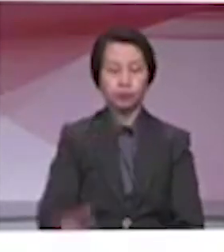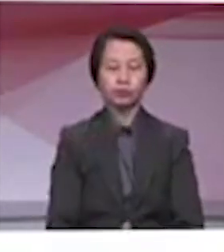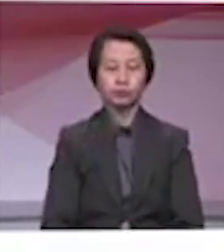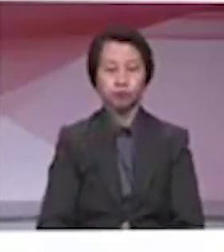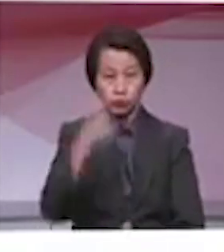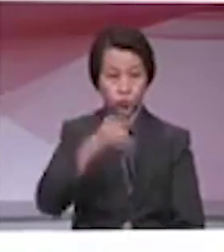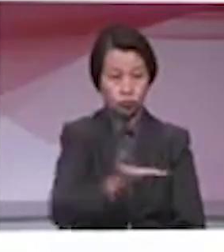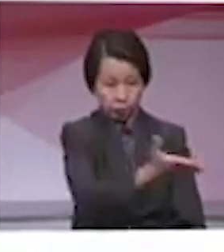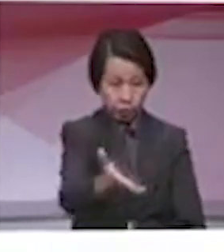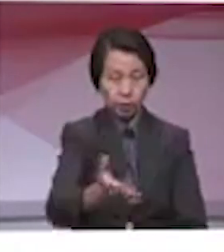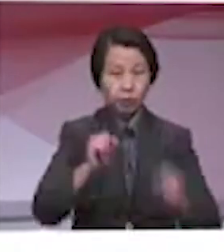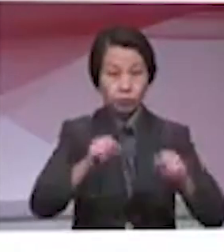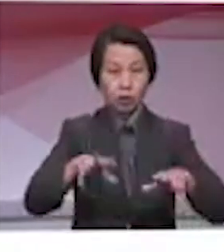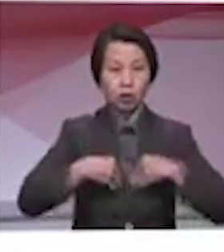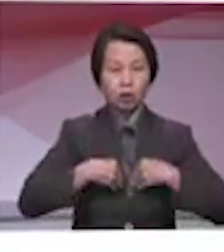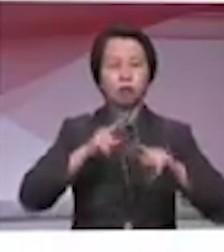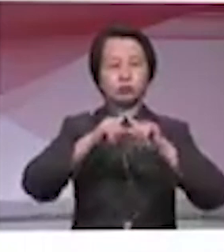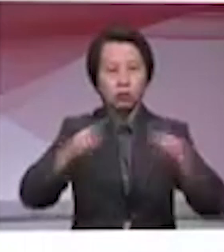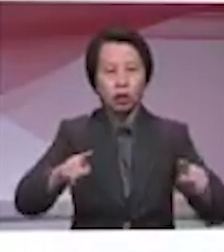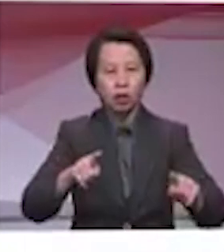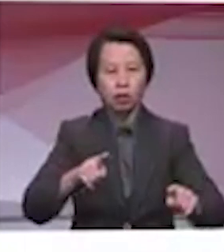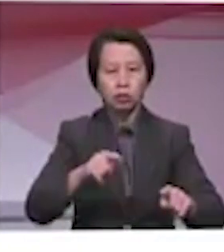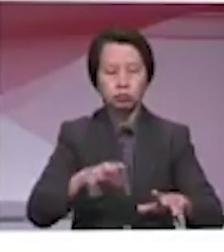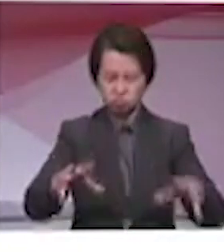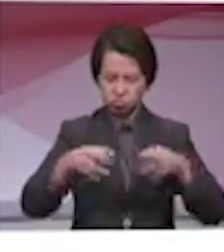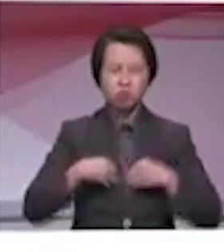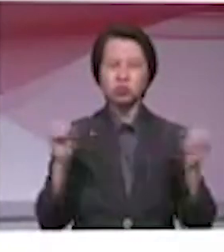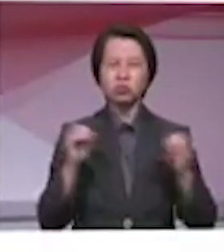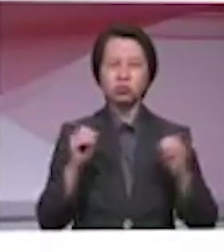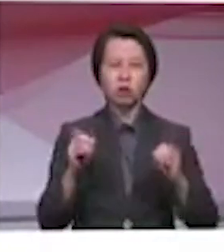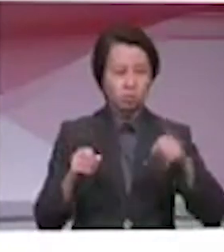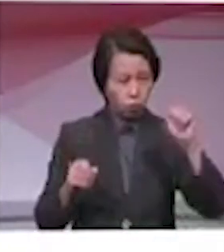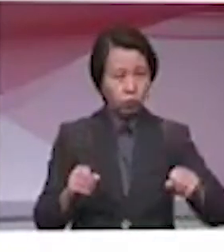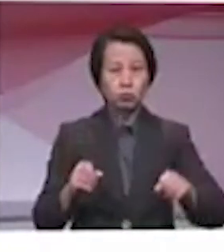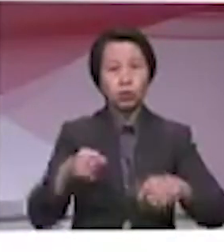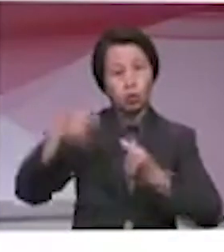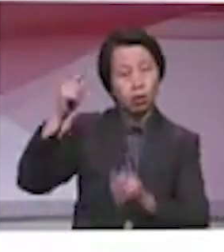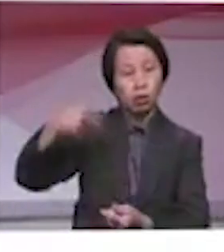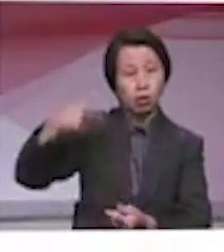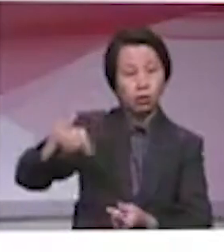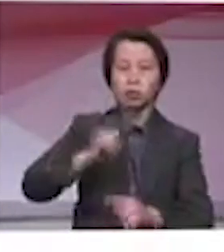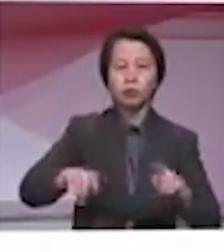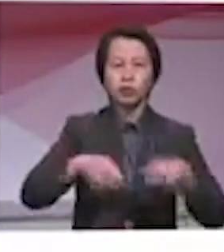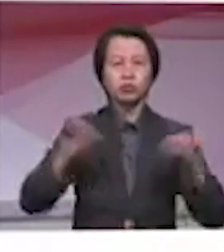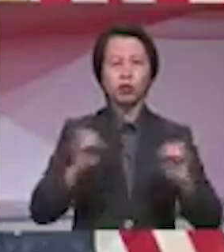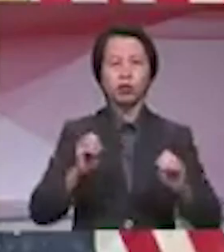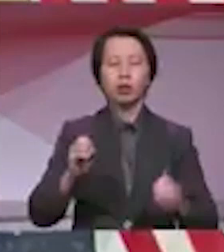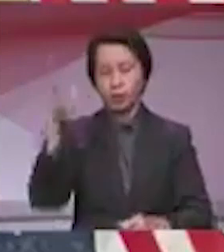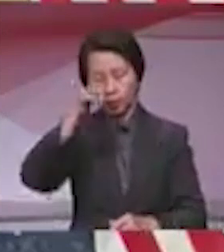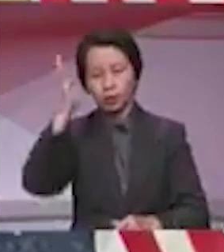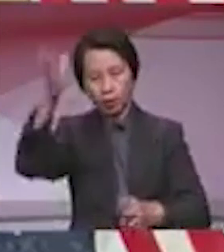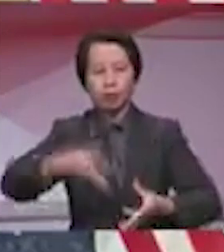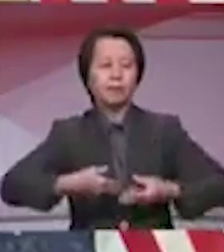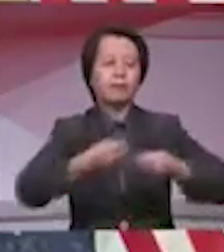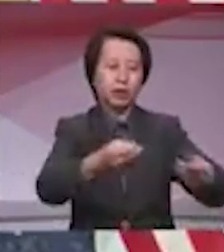mereka yang layak tetapi tidak pernah menerima BPN, kerajaan akan memberikan peluang untuk